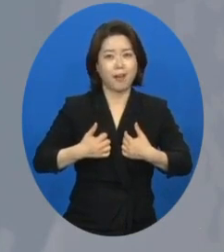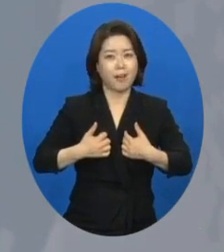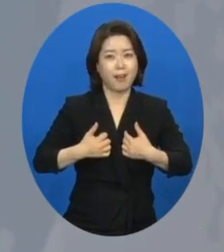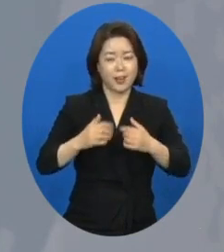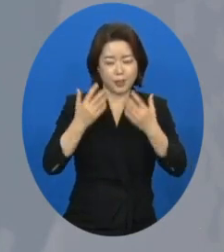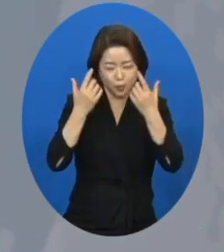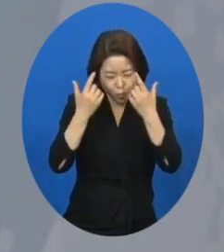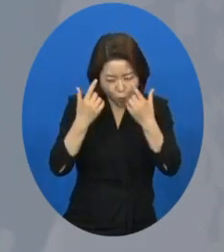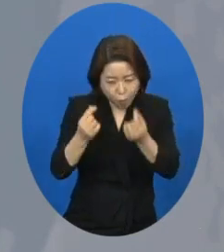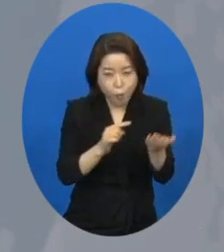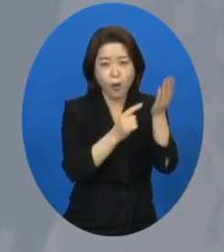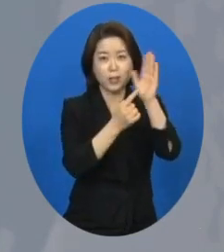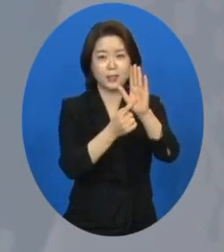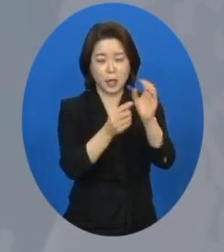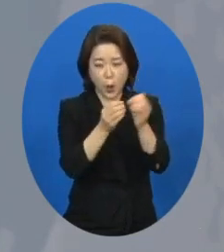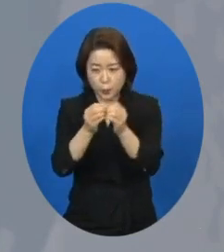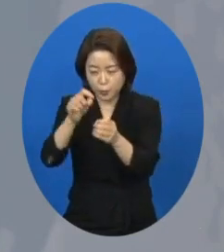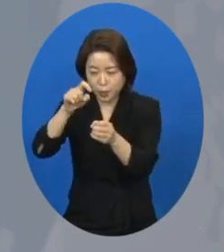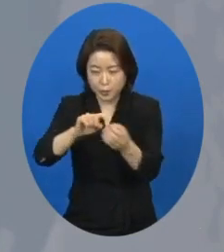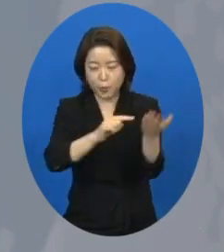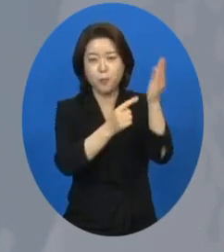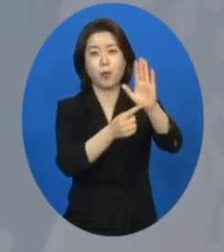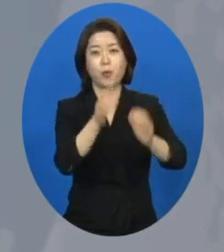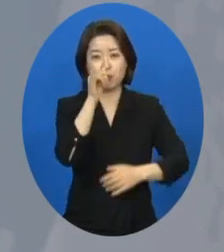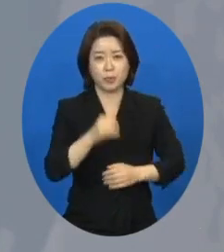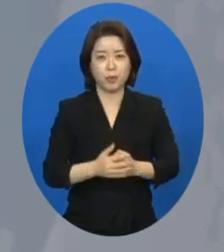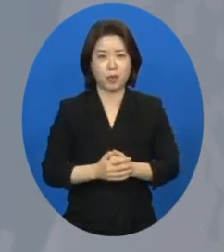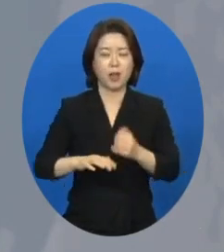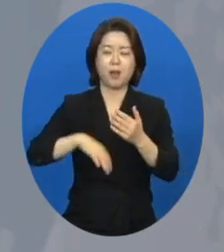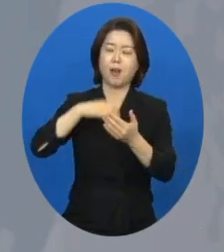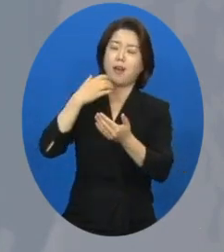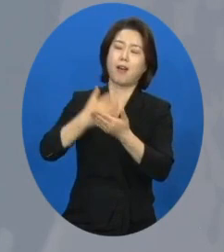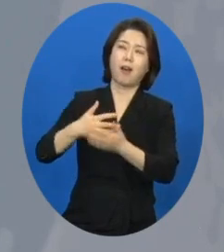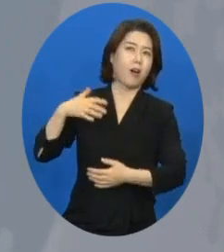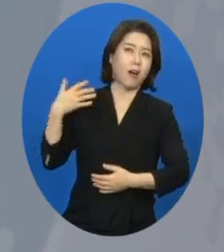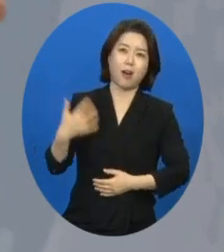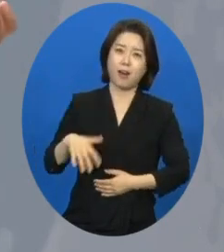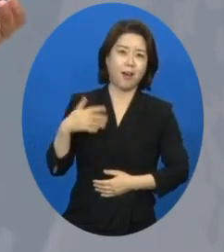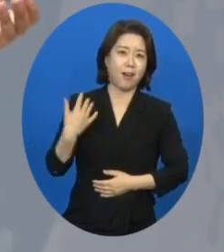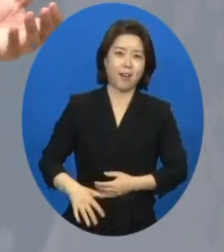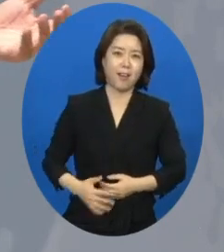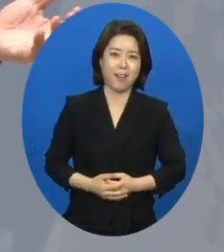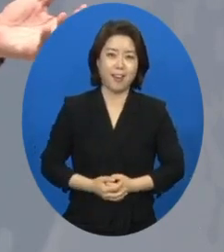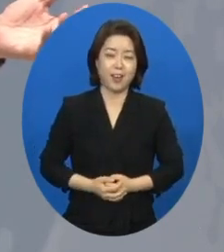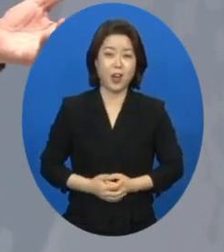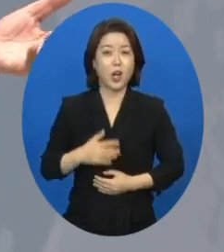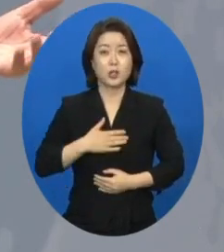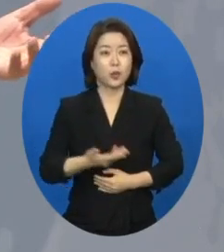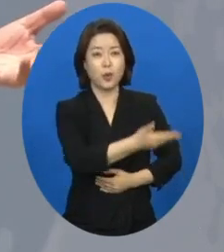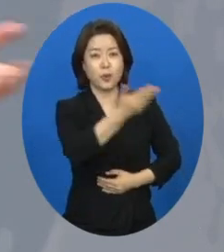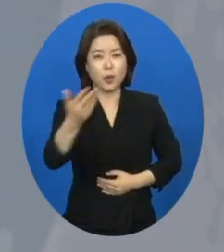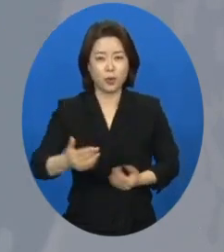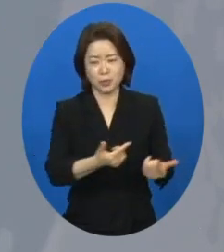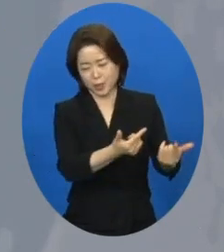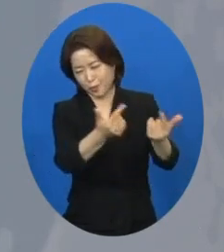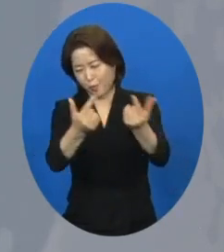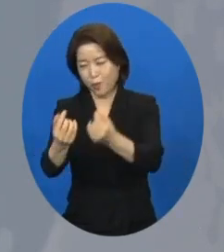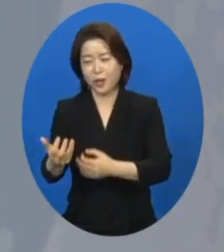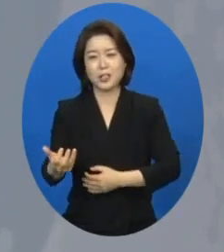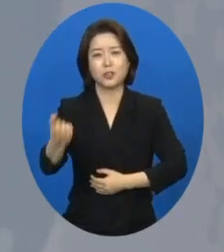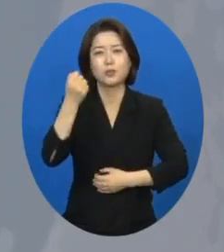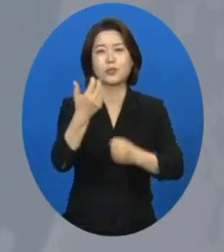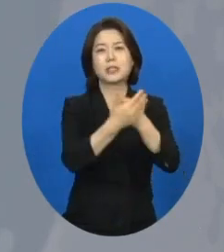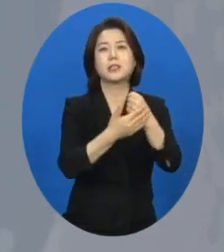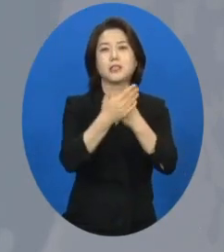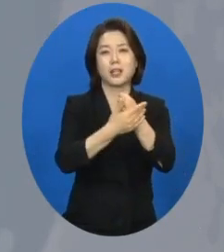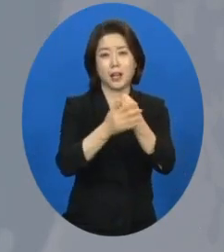잘 문학적으로 표현했는지 감탄했습니다. 저는 여러분이 다 누릴 은혜라는 것을 말씀드리고 싶은